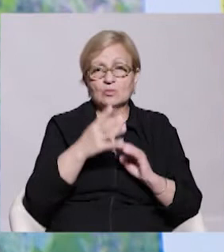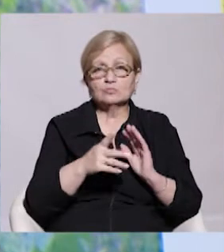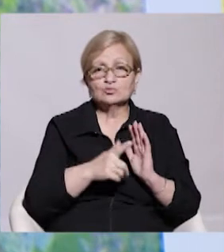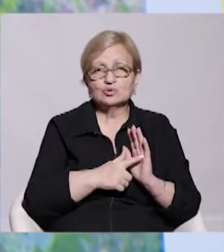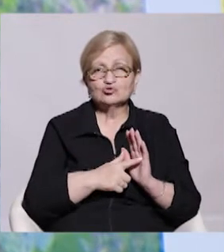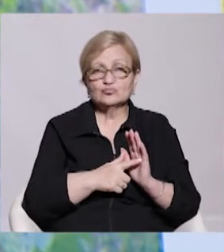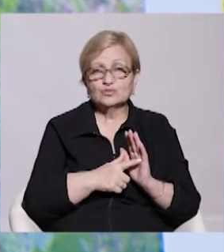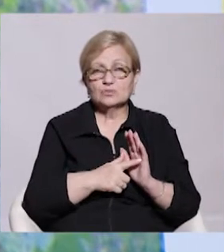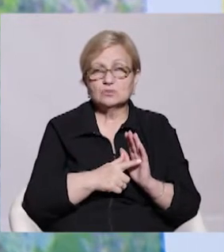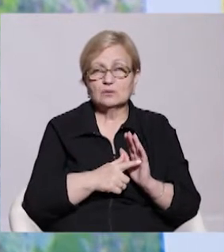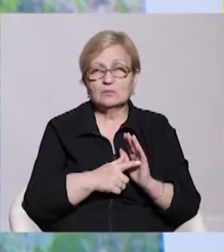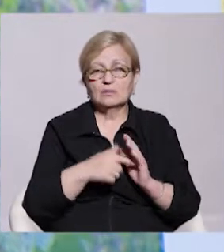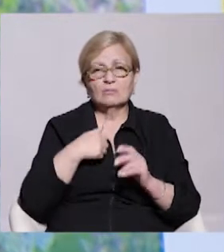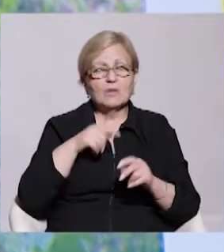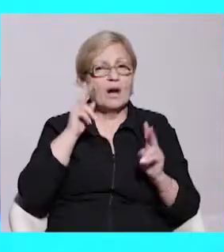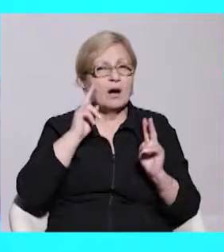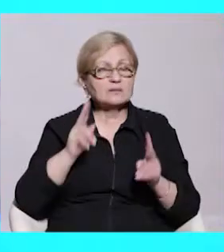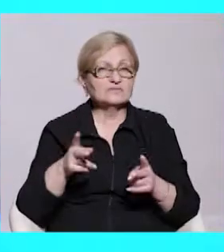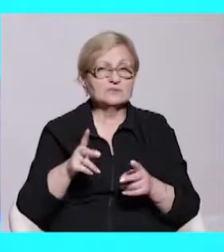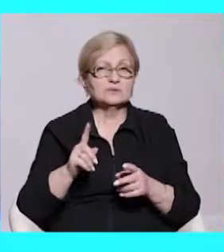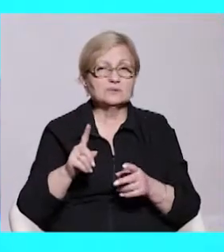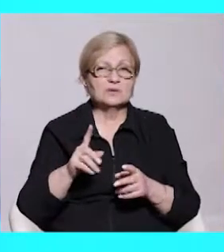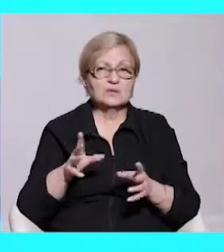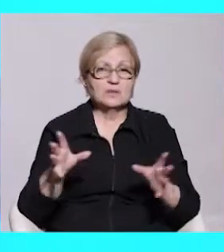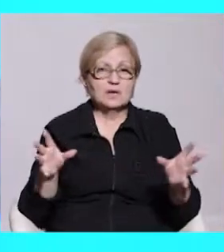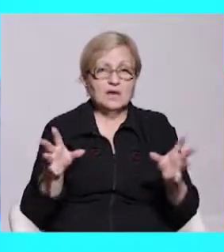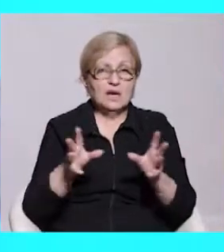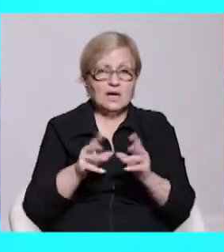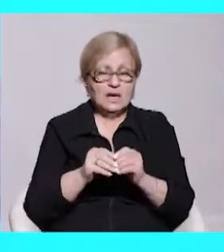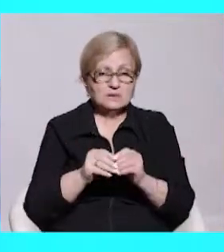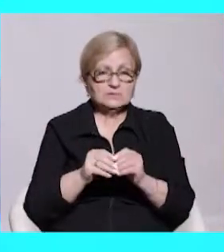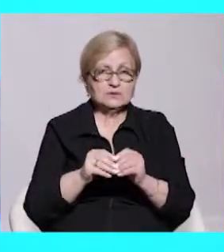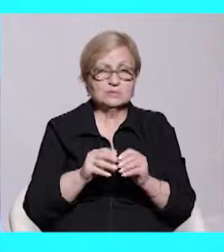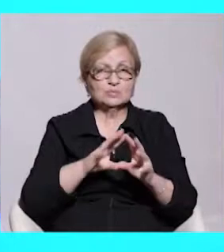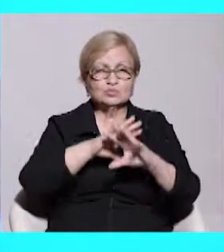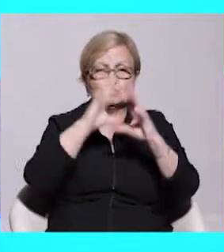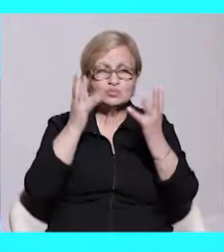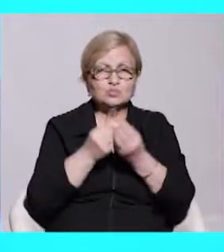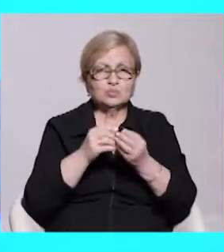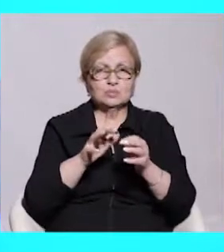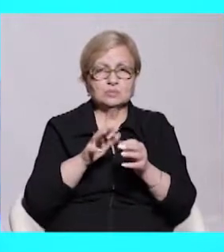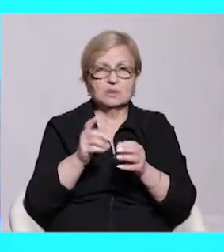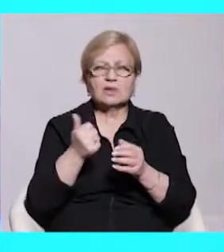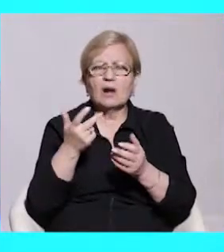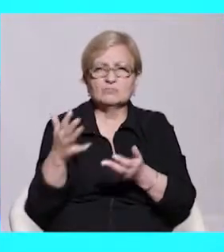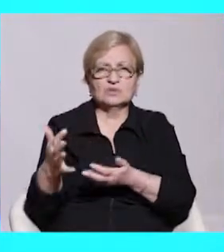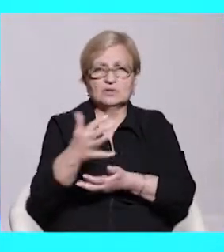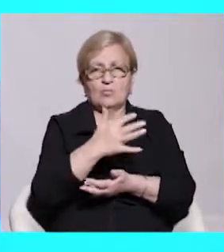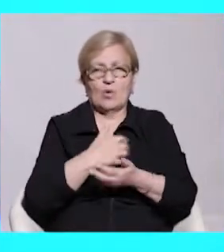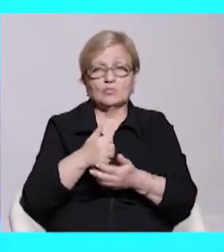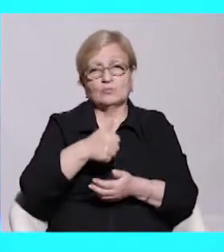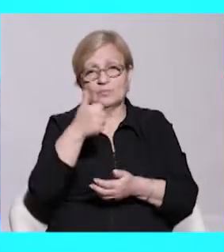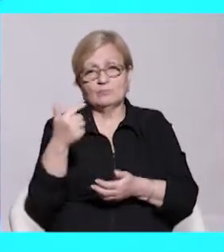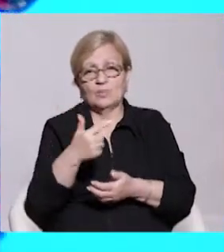მაგრამ მე რა არ ვიცი, ერთად პირველ და მეორე სულ რამდენი იყო მოგროვილი, ხო? ესე